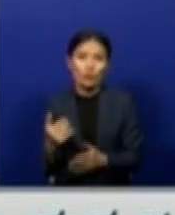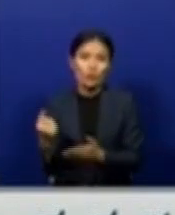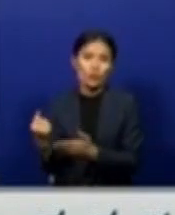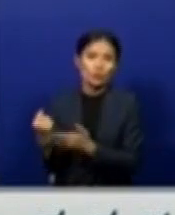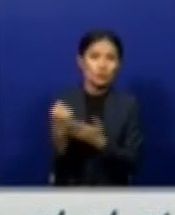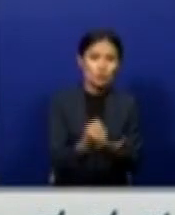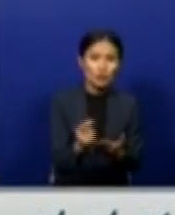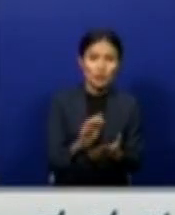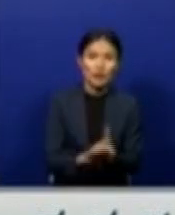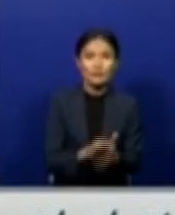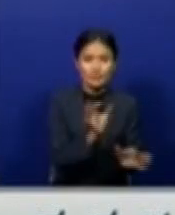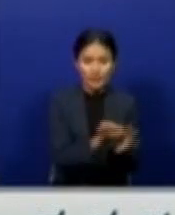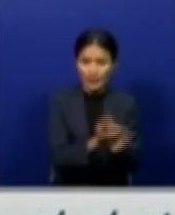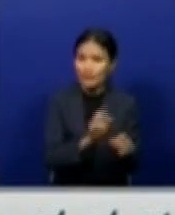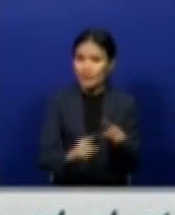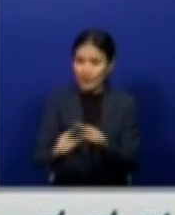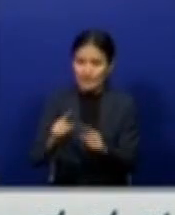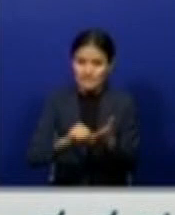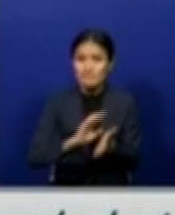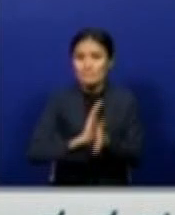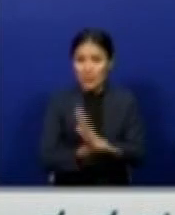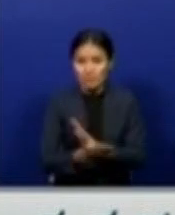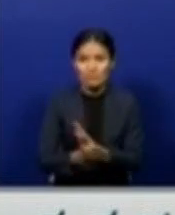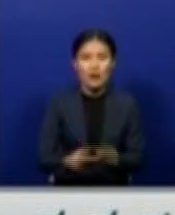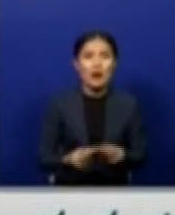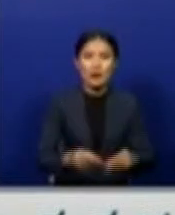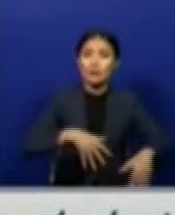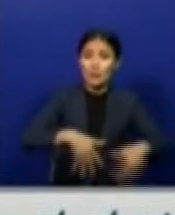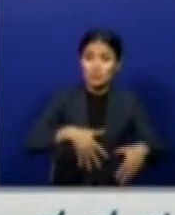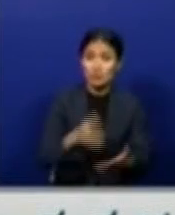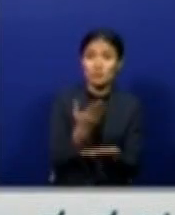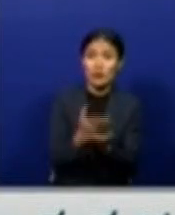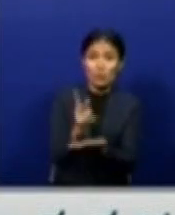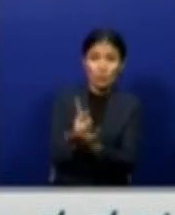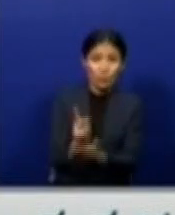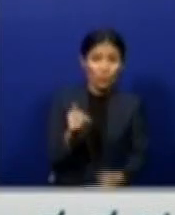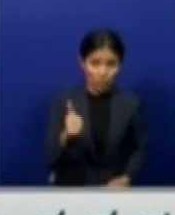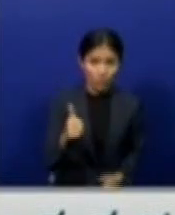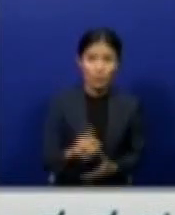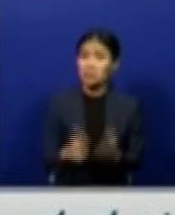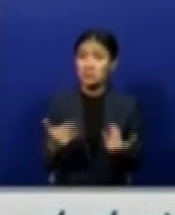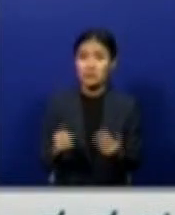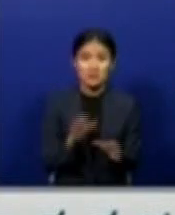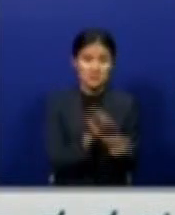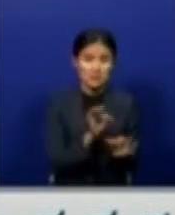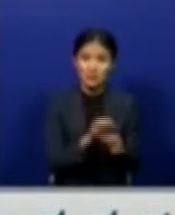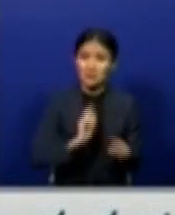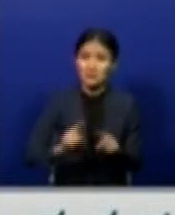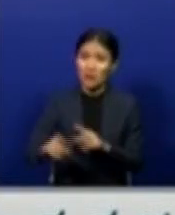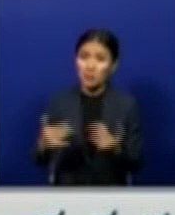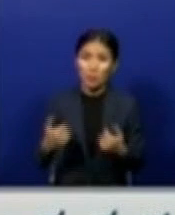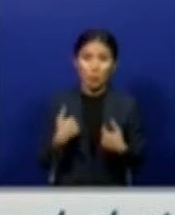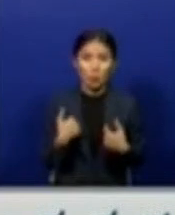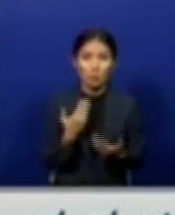เร็วขึ้นโดยเฉพาะยิ่งในเรื่องของแบงก์พาณิชย์นะครับที่ยังไม่กล้าหรือเป็นห่วงในเรื่อง